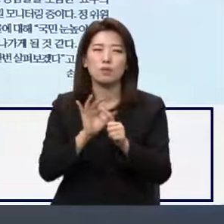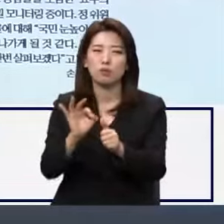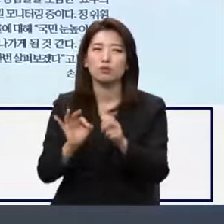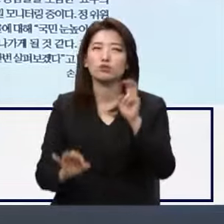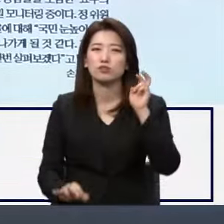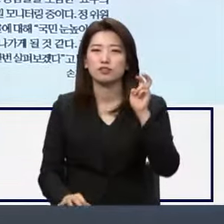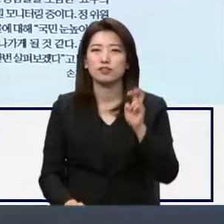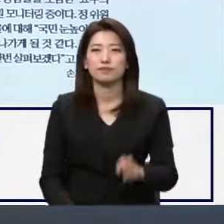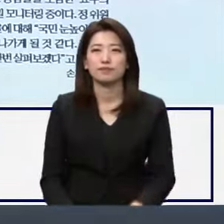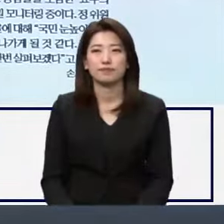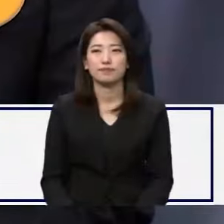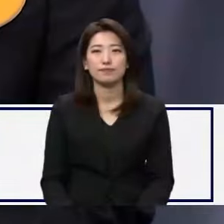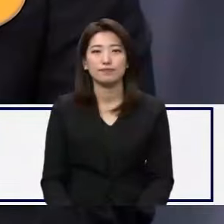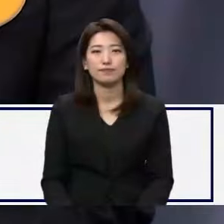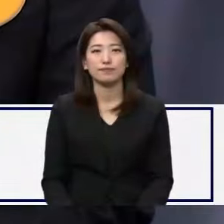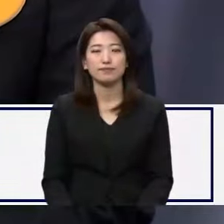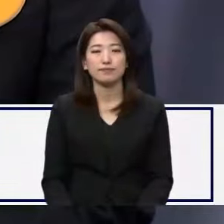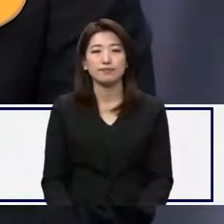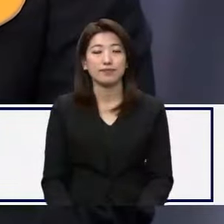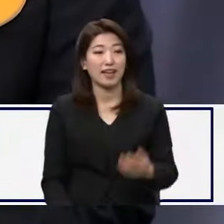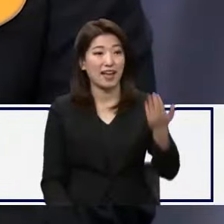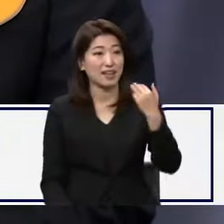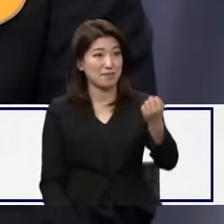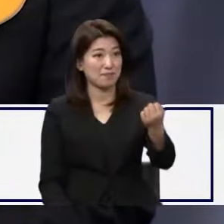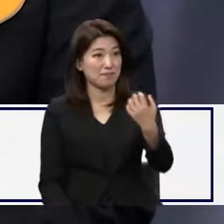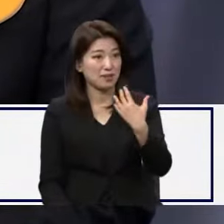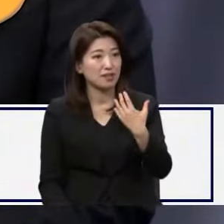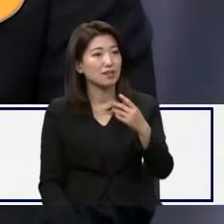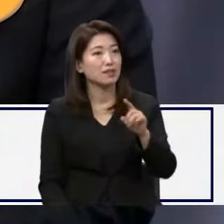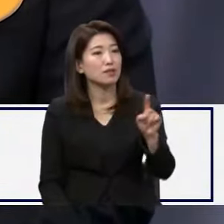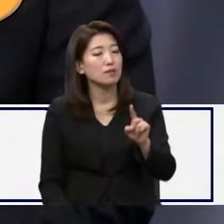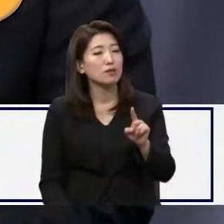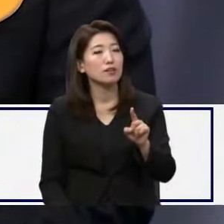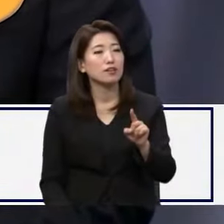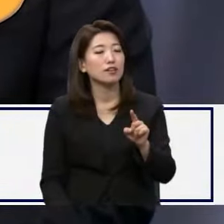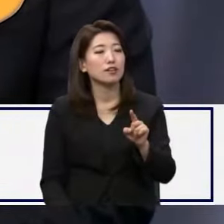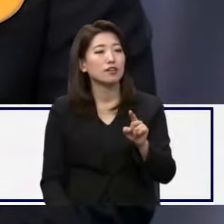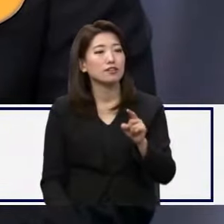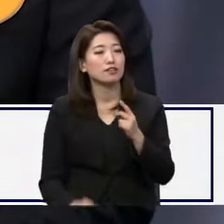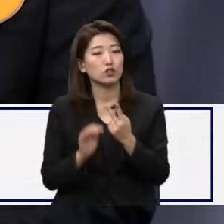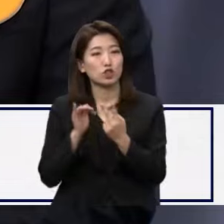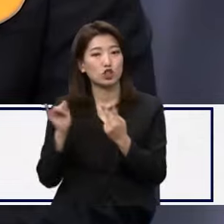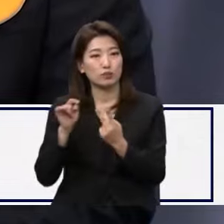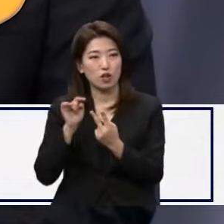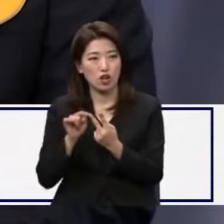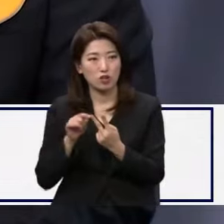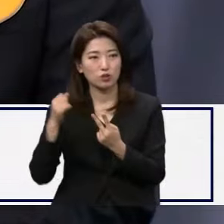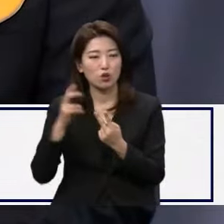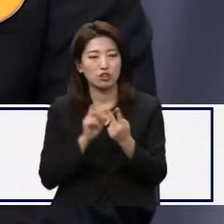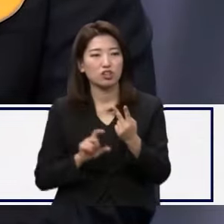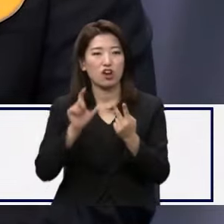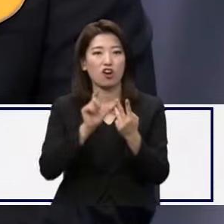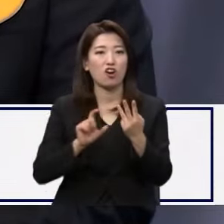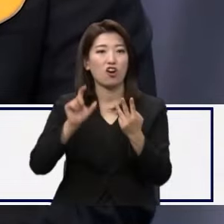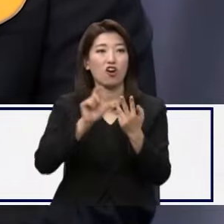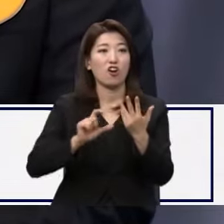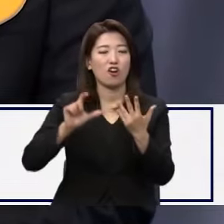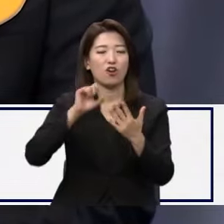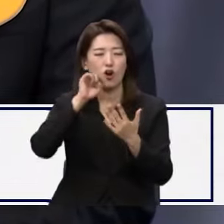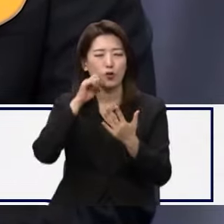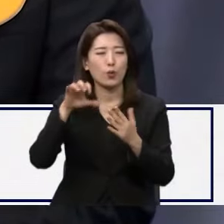이어지면 좋겠다 였어요 이어지면 좋겠다 였는데 지금 이거는 당의 권유를 받고 아까 말씀한